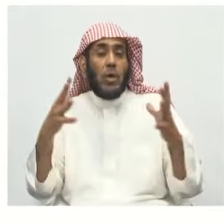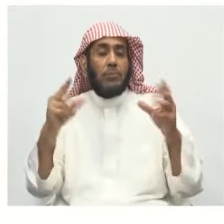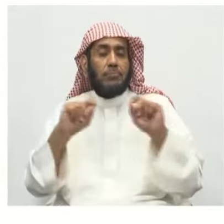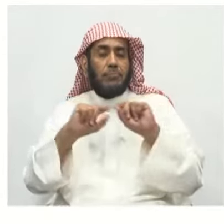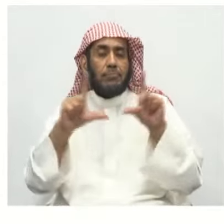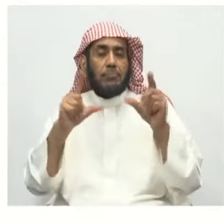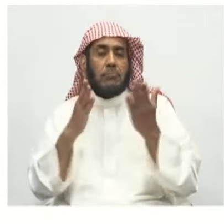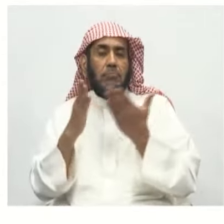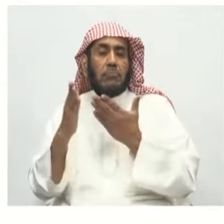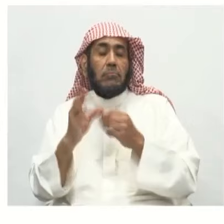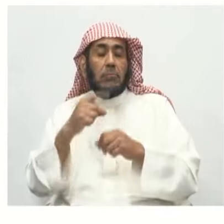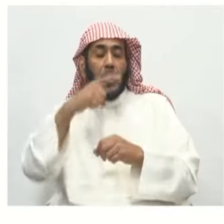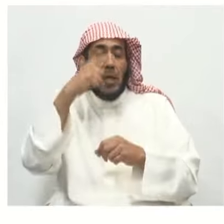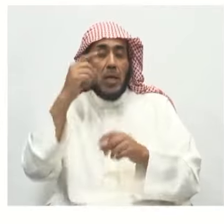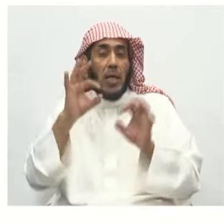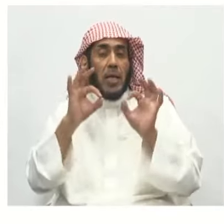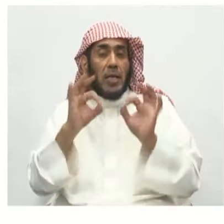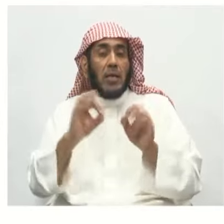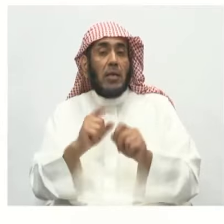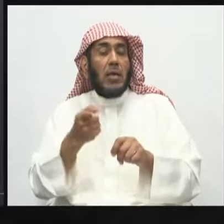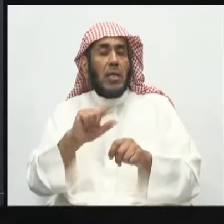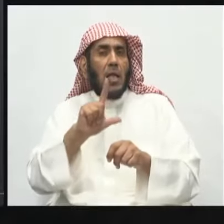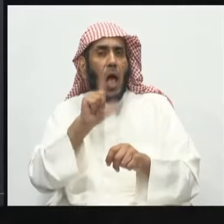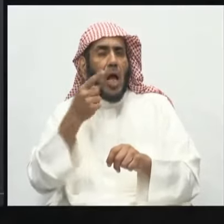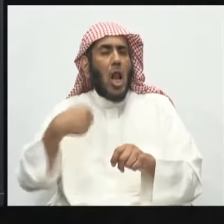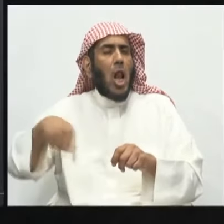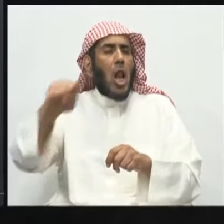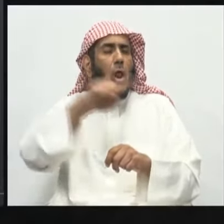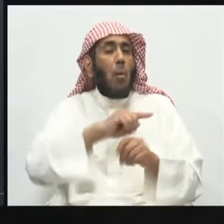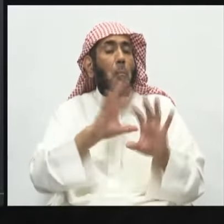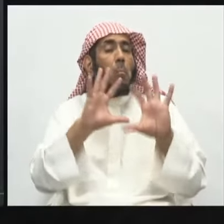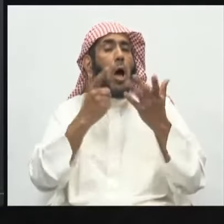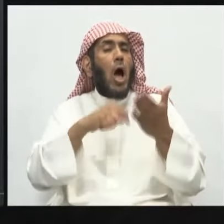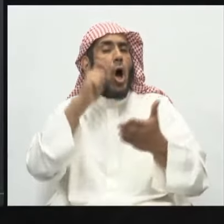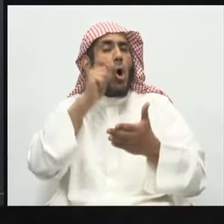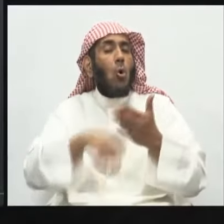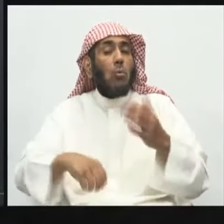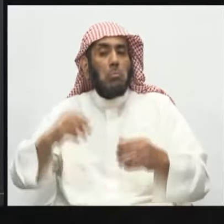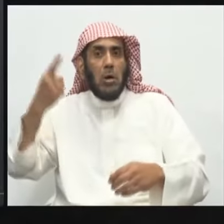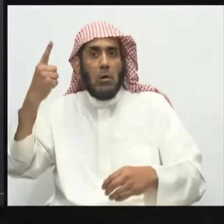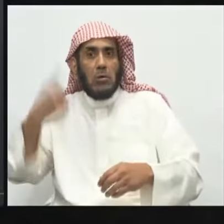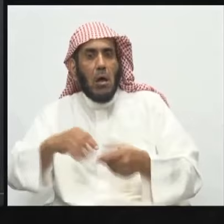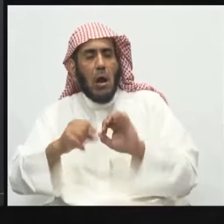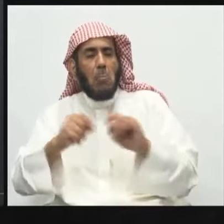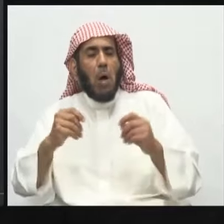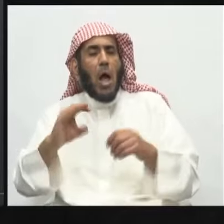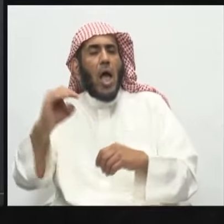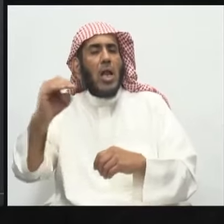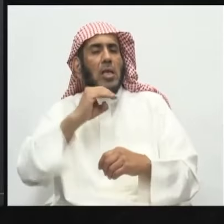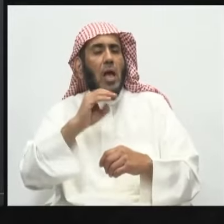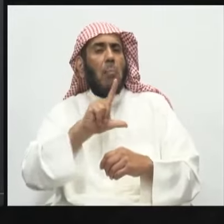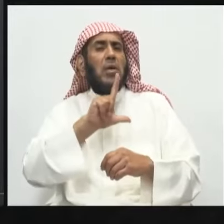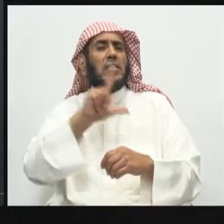تعالى اذا اذا قيل لنا ما حكم السحر فما هي الاجابه